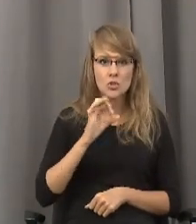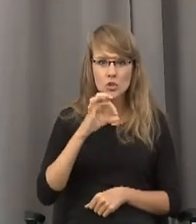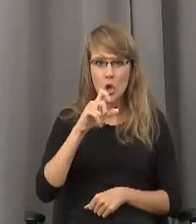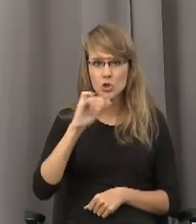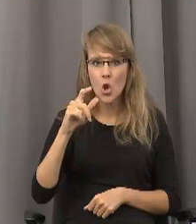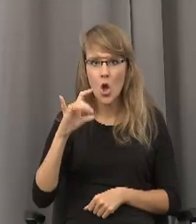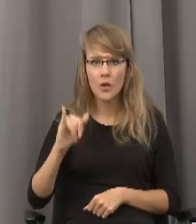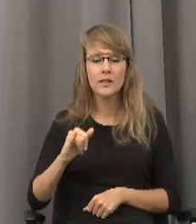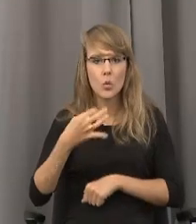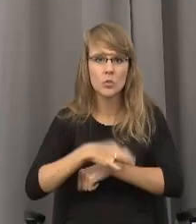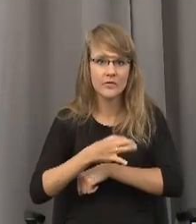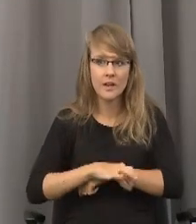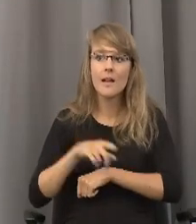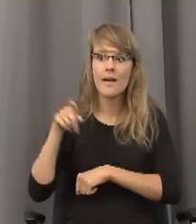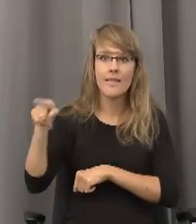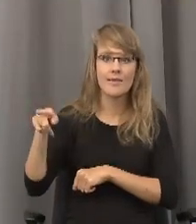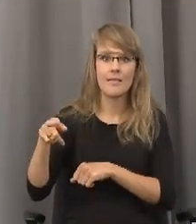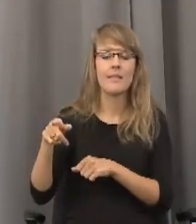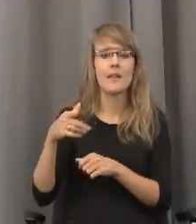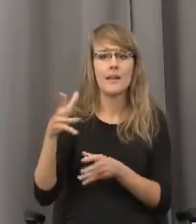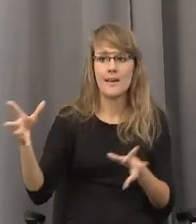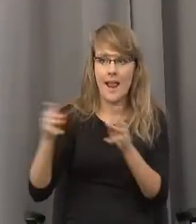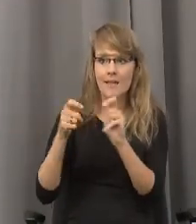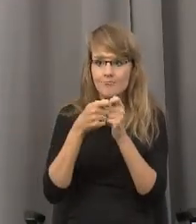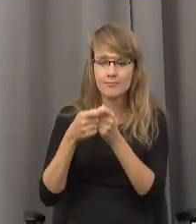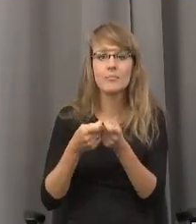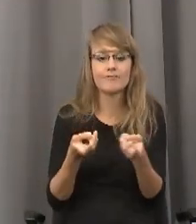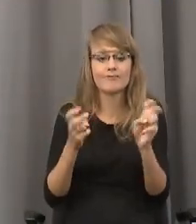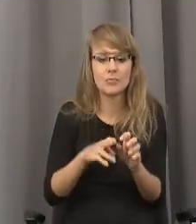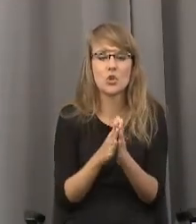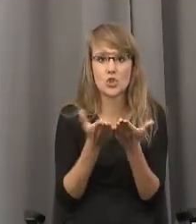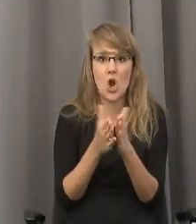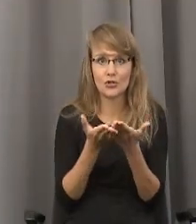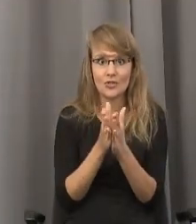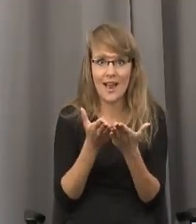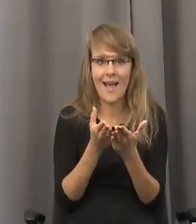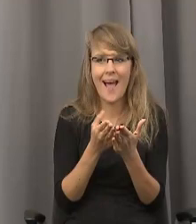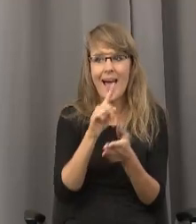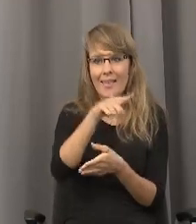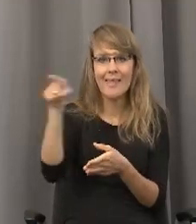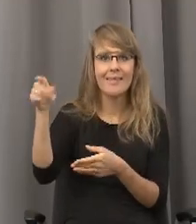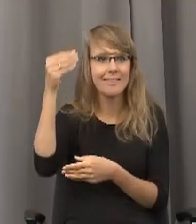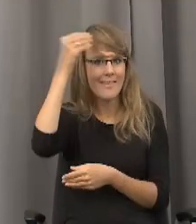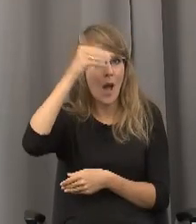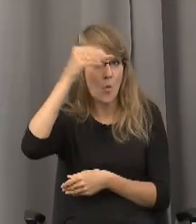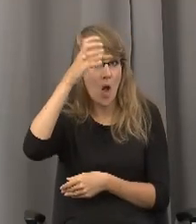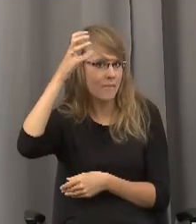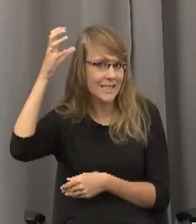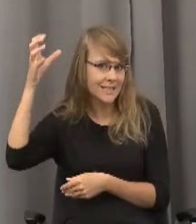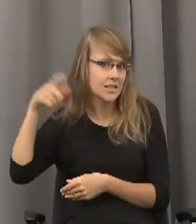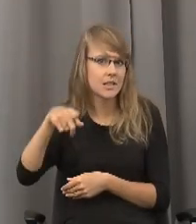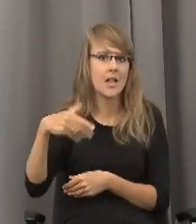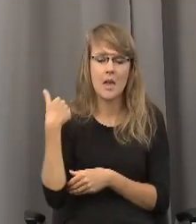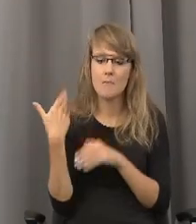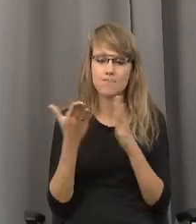powstała taka książeczka, gdzie naukowcy opracowali to w sposób taki